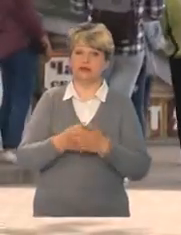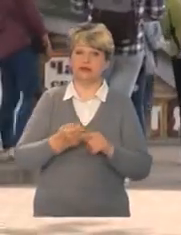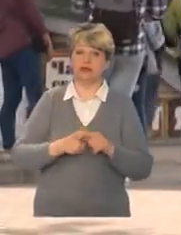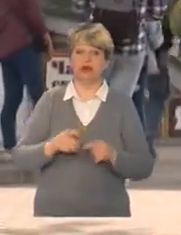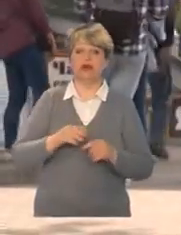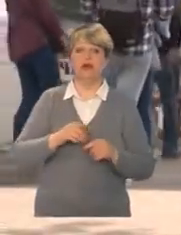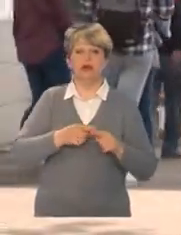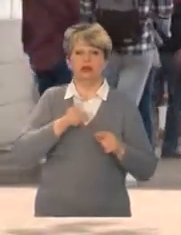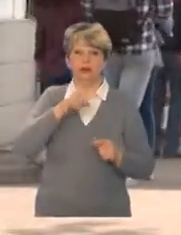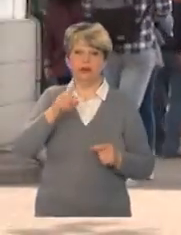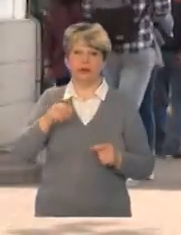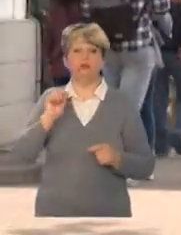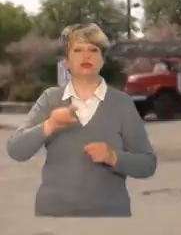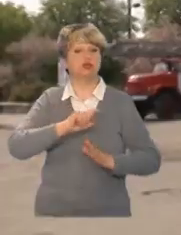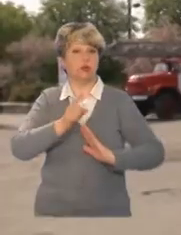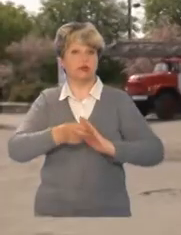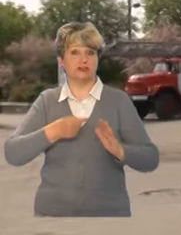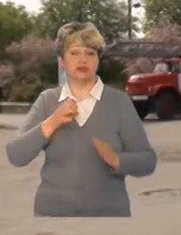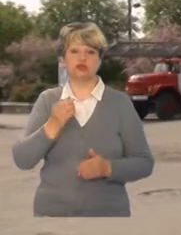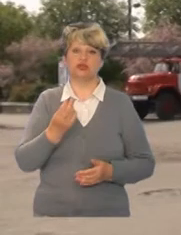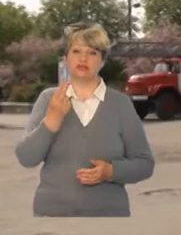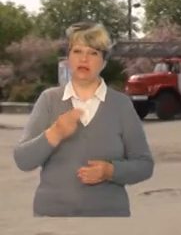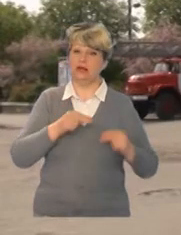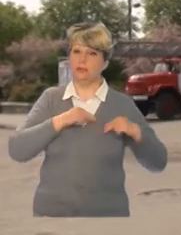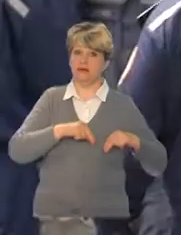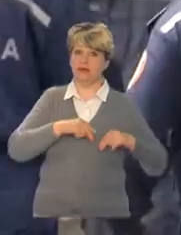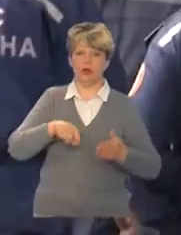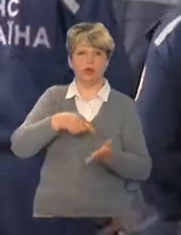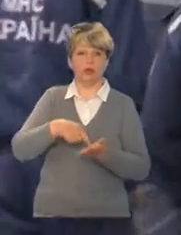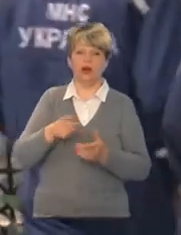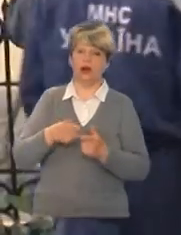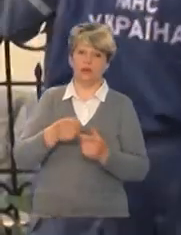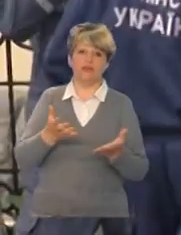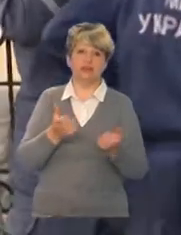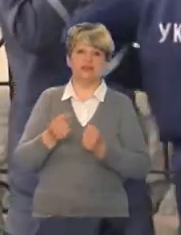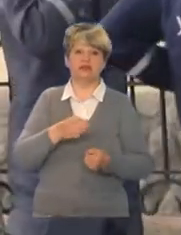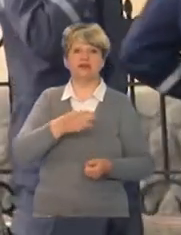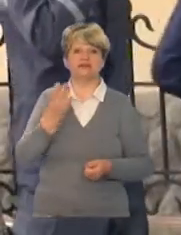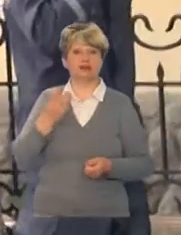Контакти діючих служб можна дізнатися у соціальних працівників міста або знайти на сайті